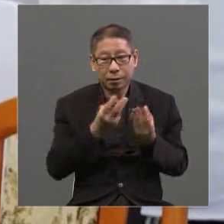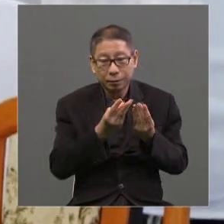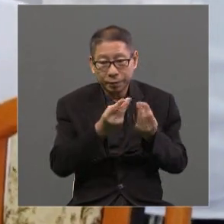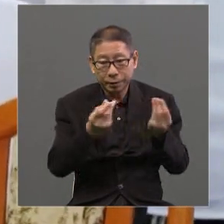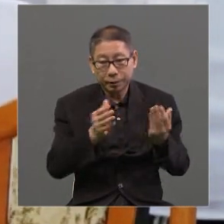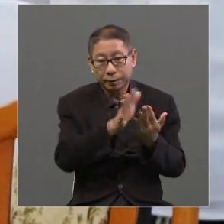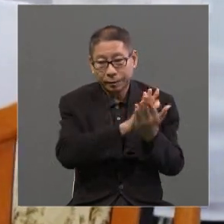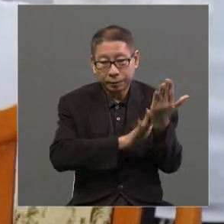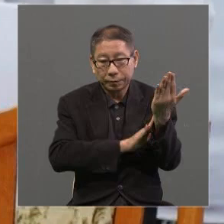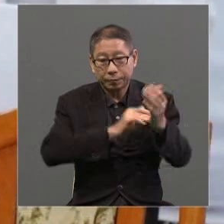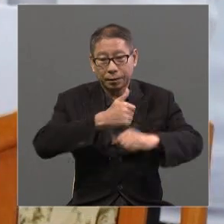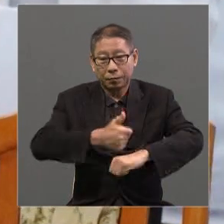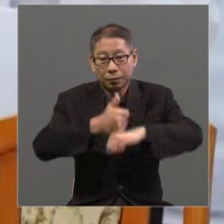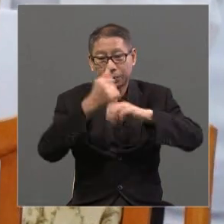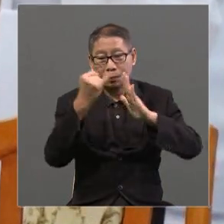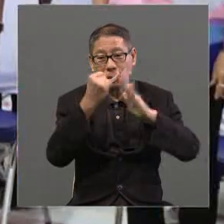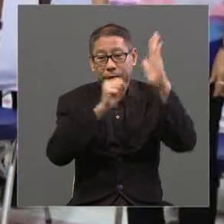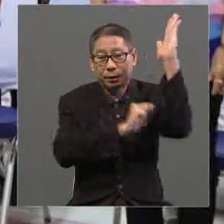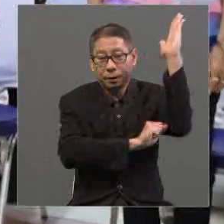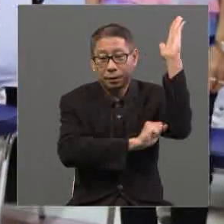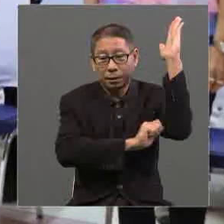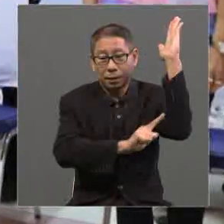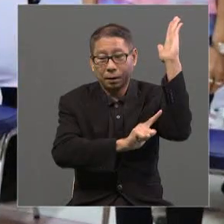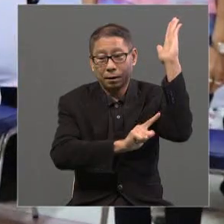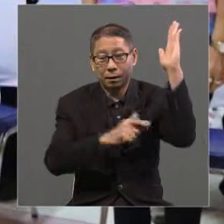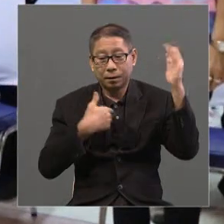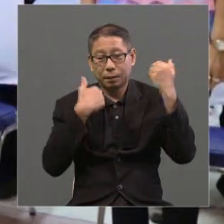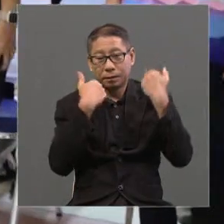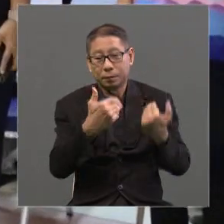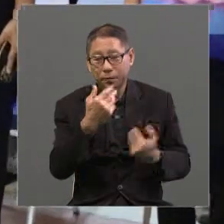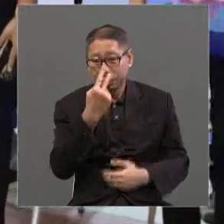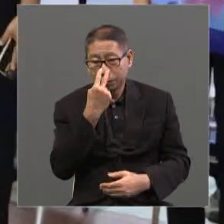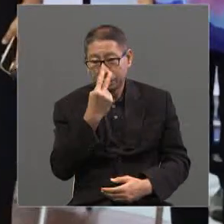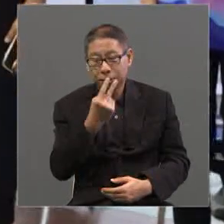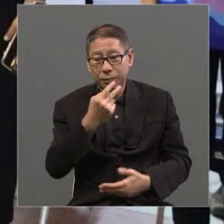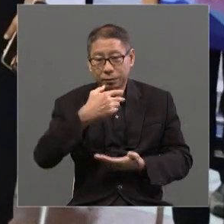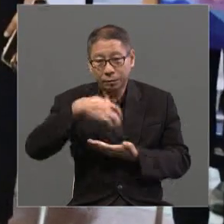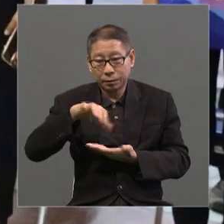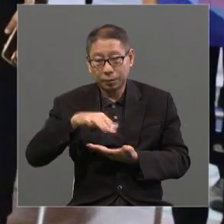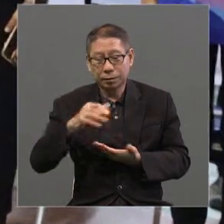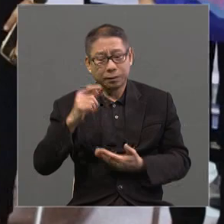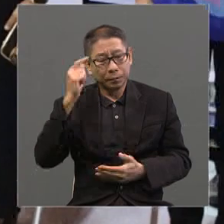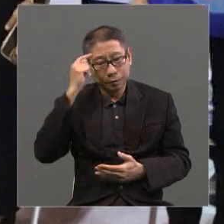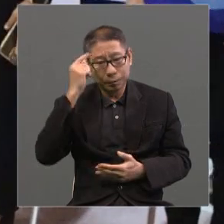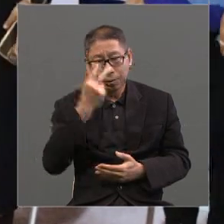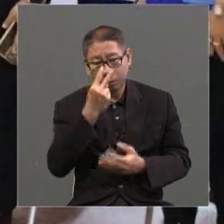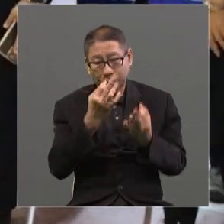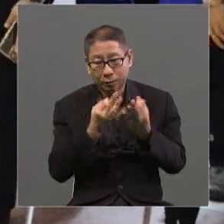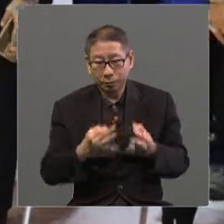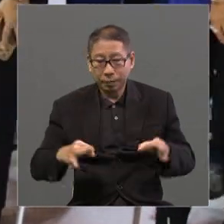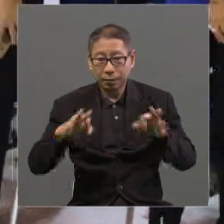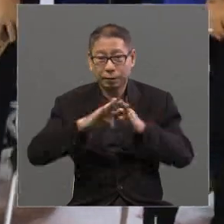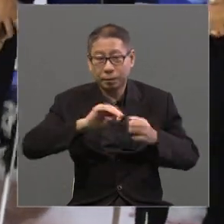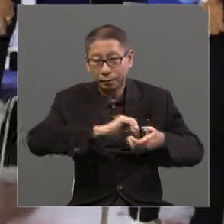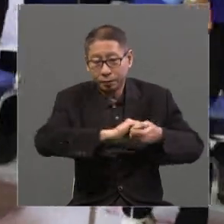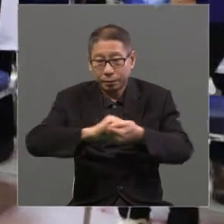คะทางผู้ว่าราชการจังหวัดยะลานายสุพจน์รอดเริงณหนองคายเนี่ยบอกว่าจังหวัดยะลาตระหนักแล้วก็เห็นถึงความสำคัญที่จะต้